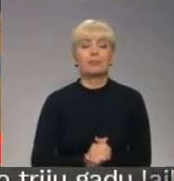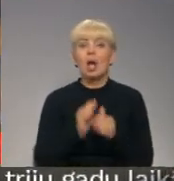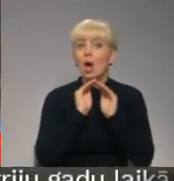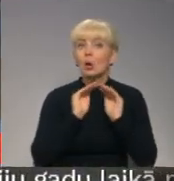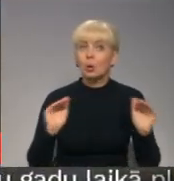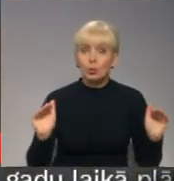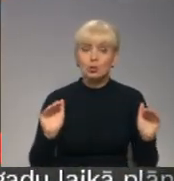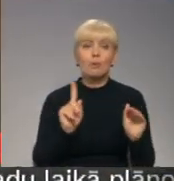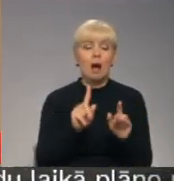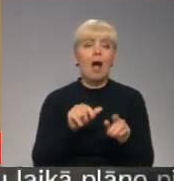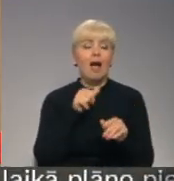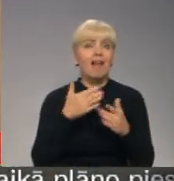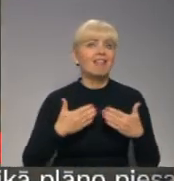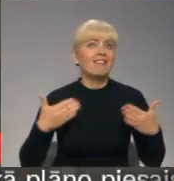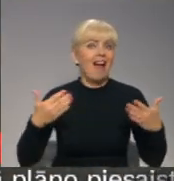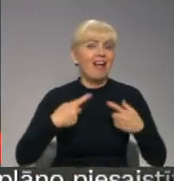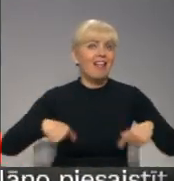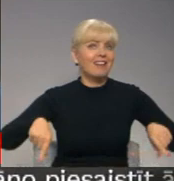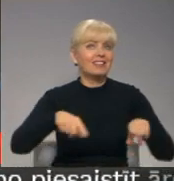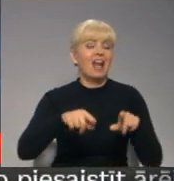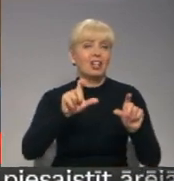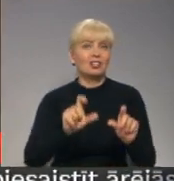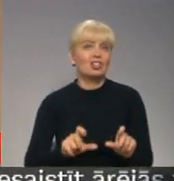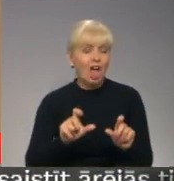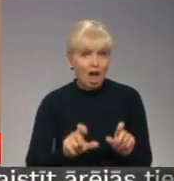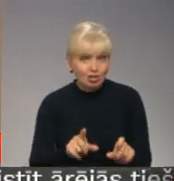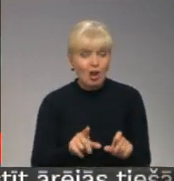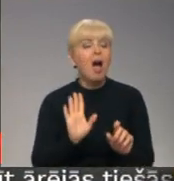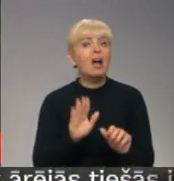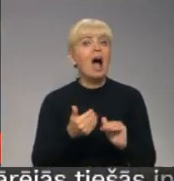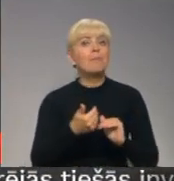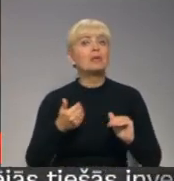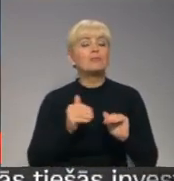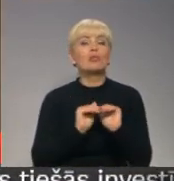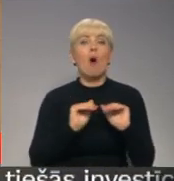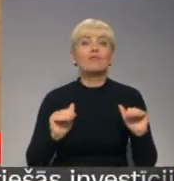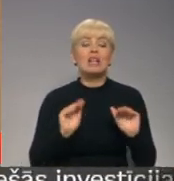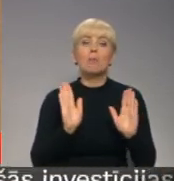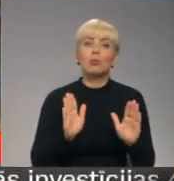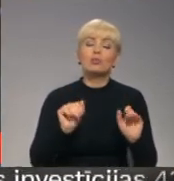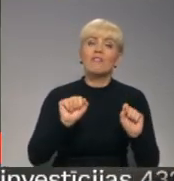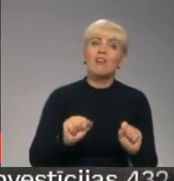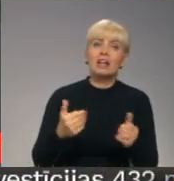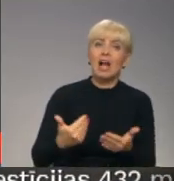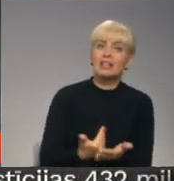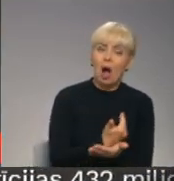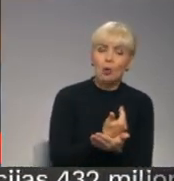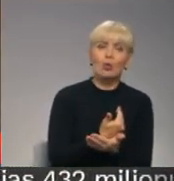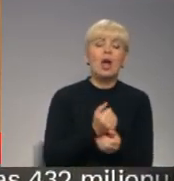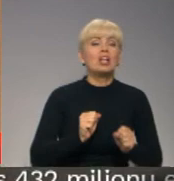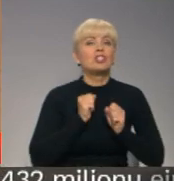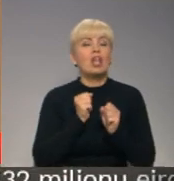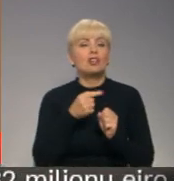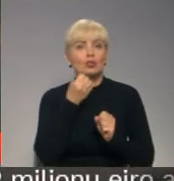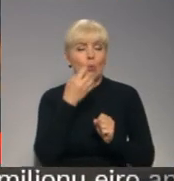Klusums valda arī lielajā sēžu zālē. Kāda ir pašreizējā situācija pirms oficiālās varas pārņemšanas, šodien centās noskaidrot